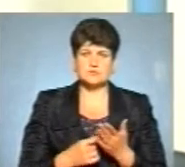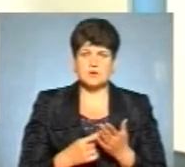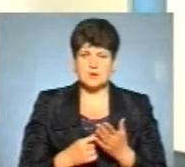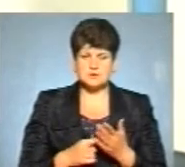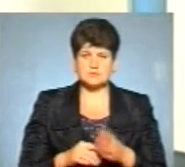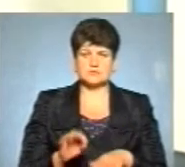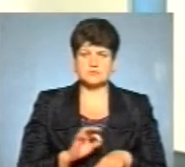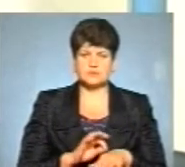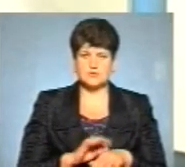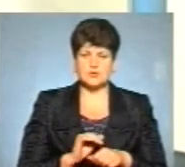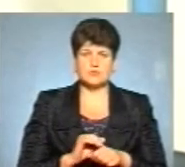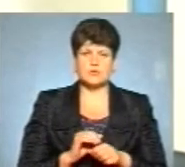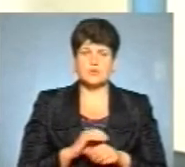діагнозом